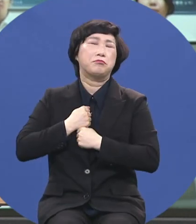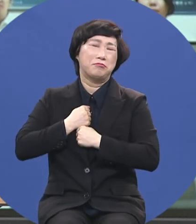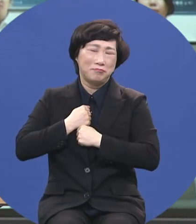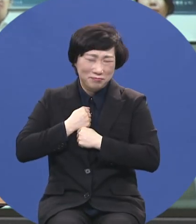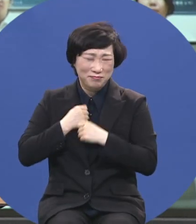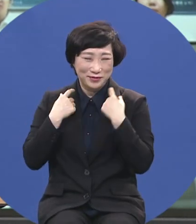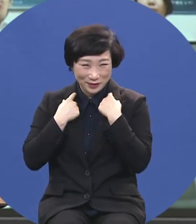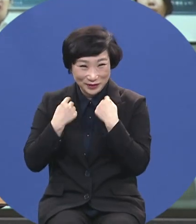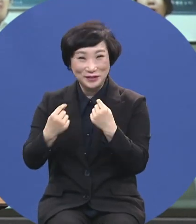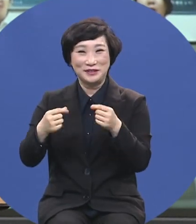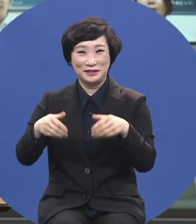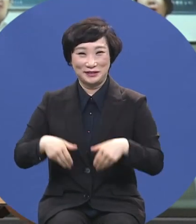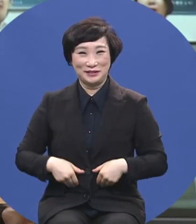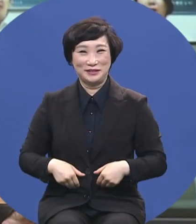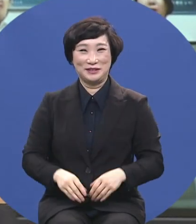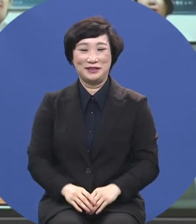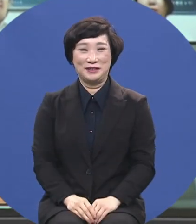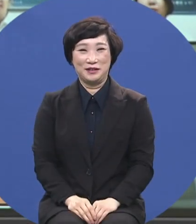지켜나가는 것입니다.